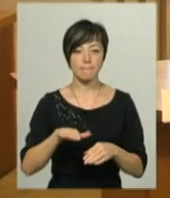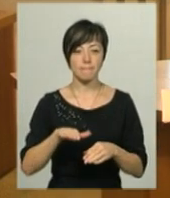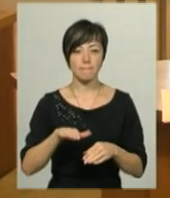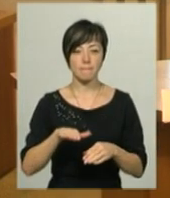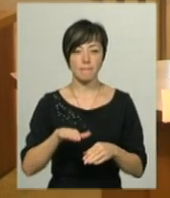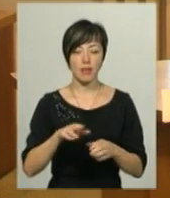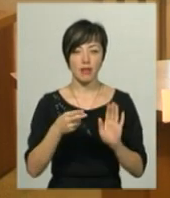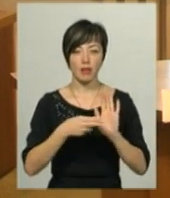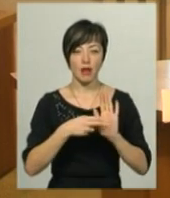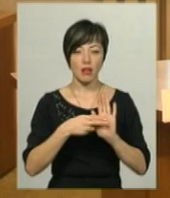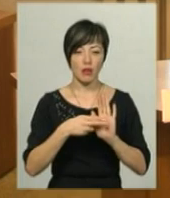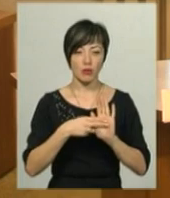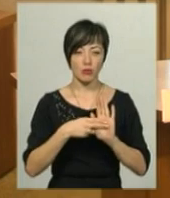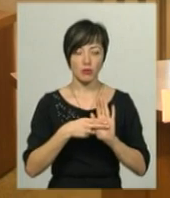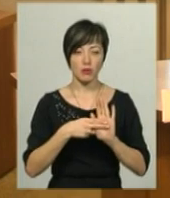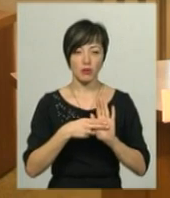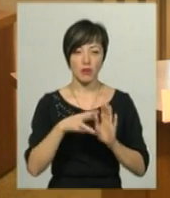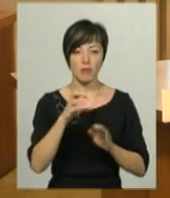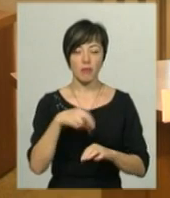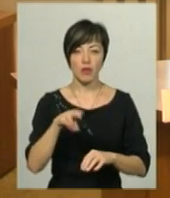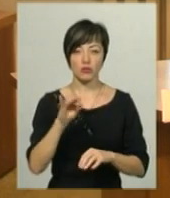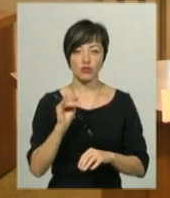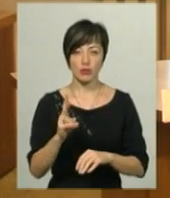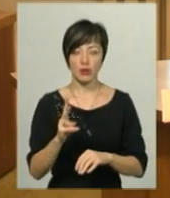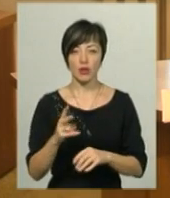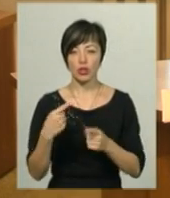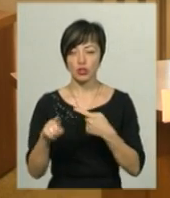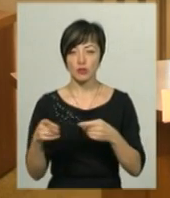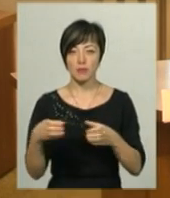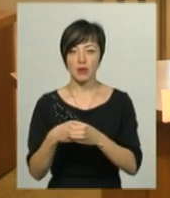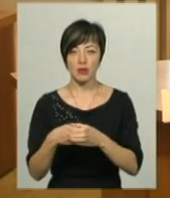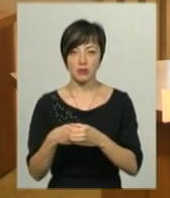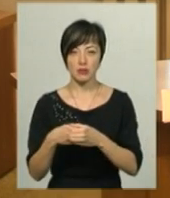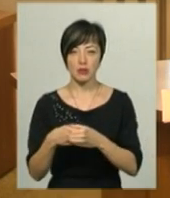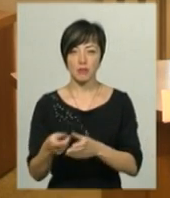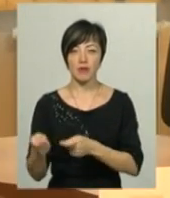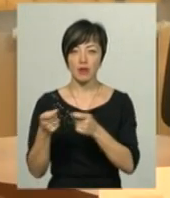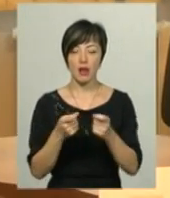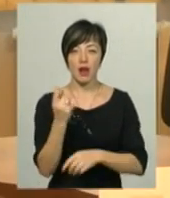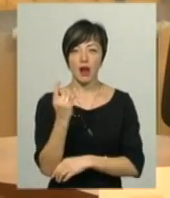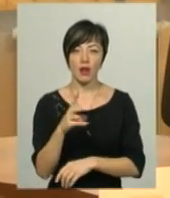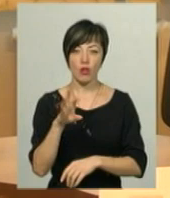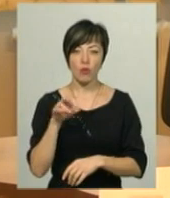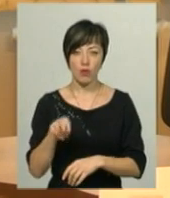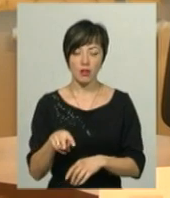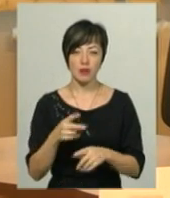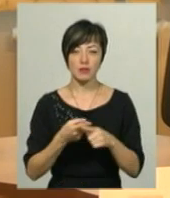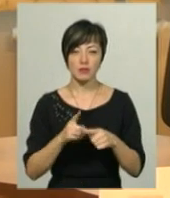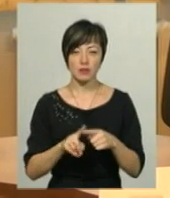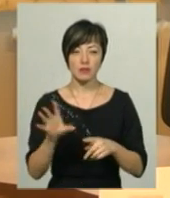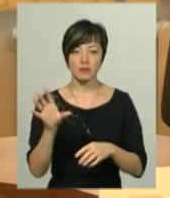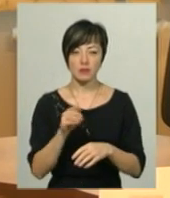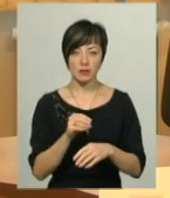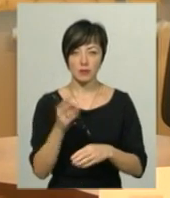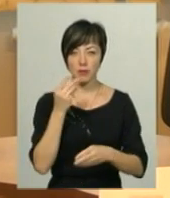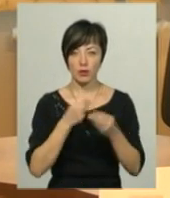з наклейкою, скажімо так, Magic Cube. В іншій партії переміщувались ляльки LOL в сенсі безпосередньої контрафактності,